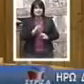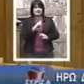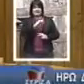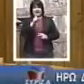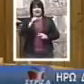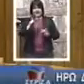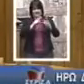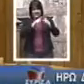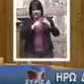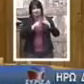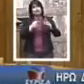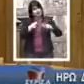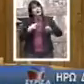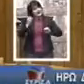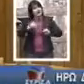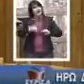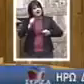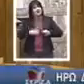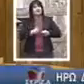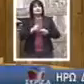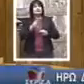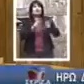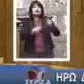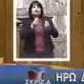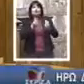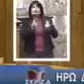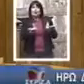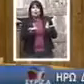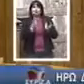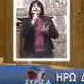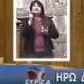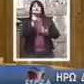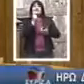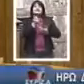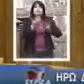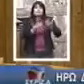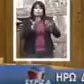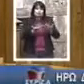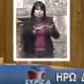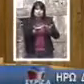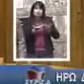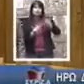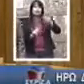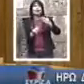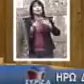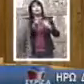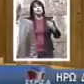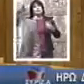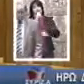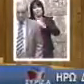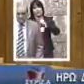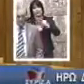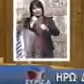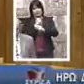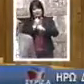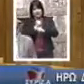εδώ και καιρό, καθώς αλλάζει ο τρόπος υπολογισμού των συντάξεων, ενώ παράλληλα αυξάνουν τα όρια χρόνου παραμονής στην εργασία μαζί με τα